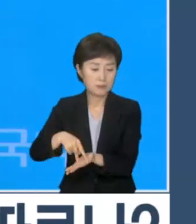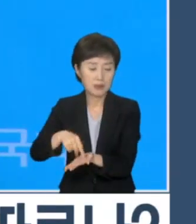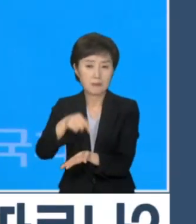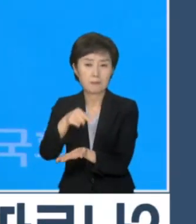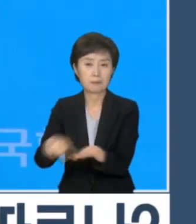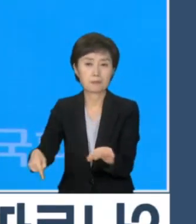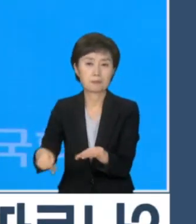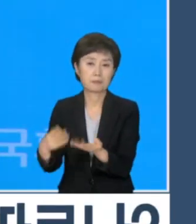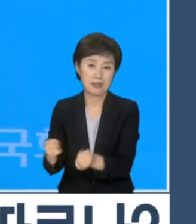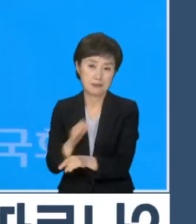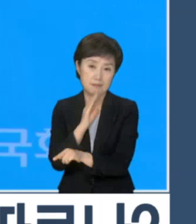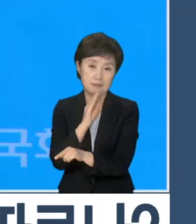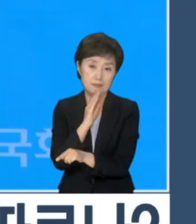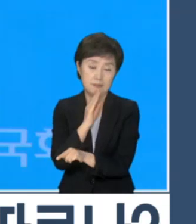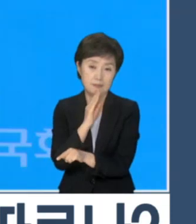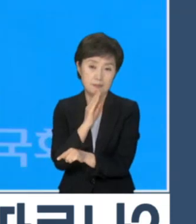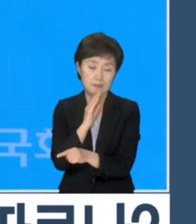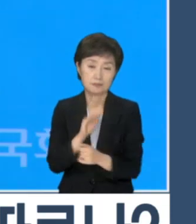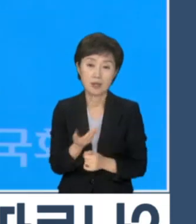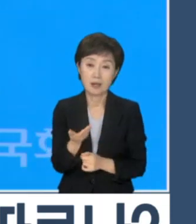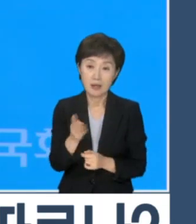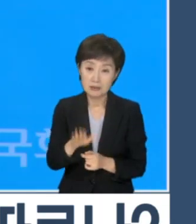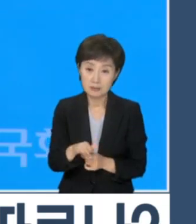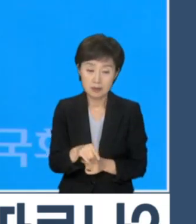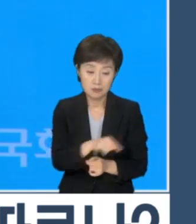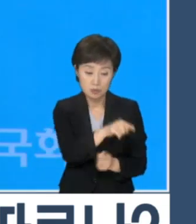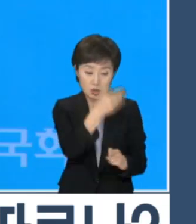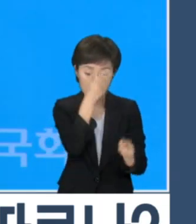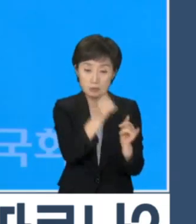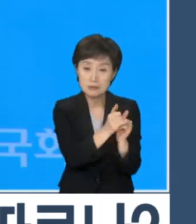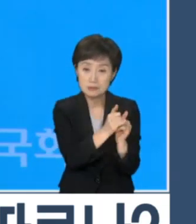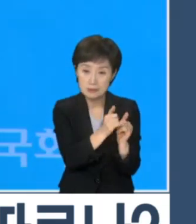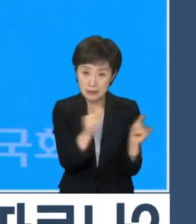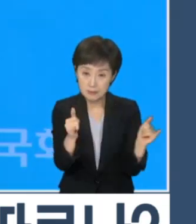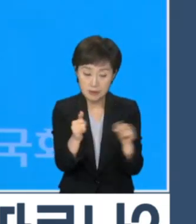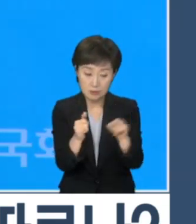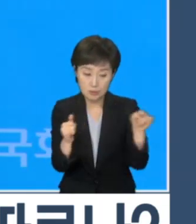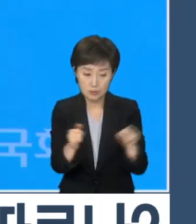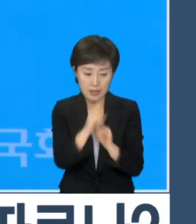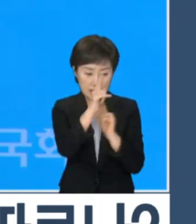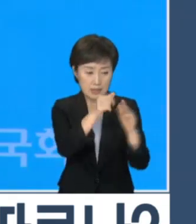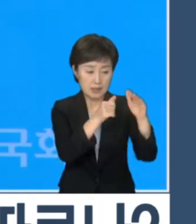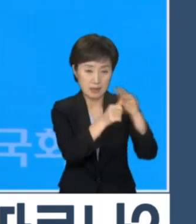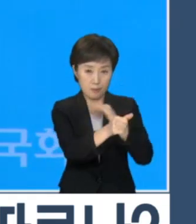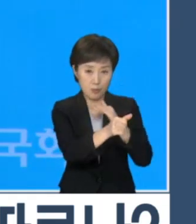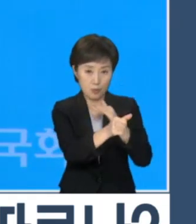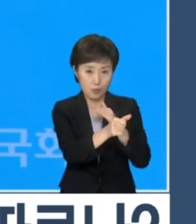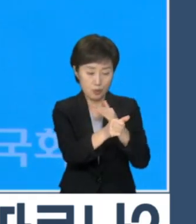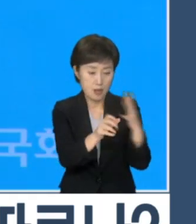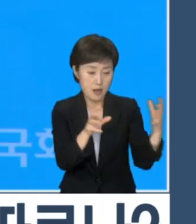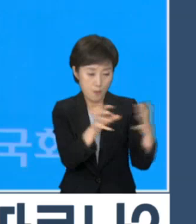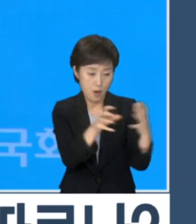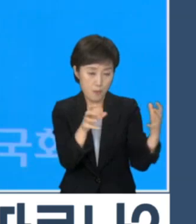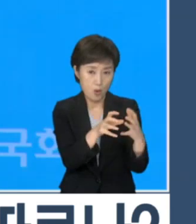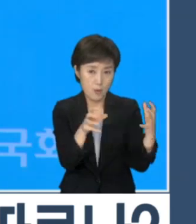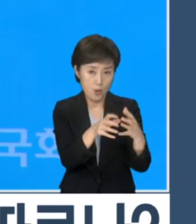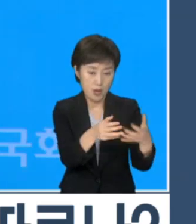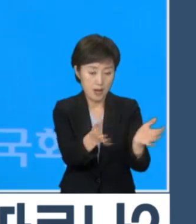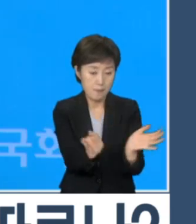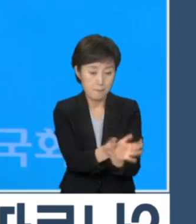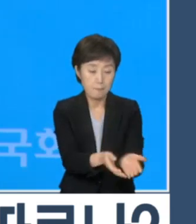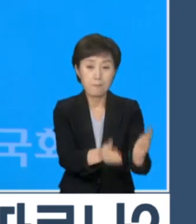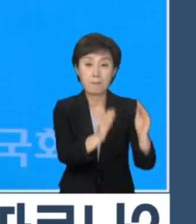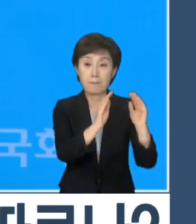아닐 수 없는 것이겠죠. 그렇지만 이분들이 다시 이제 외부에서 이준석 대표라든가 이런 분들과 같이 신당을